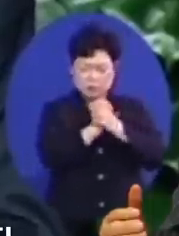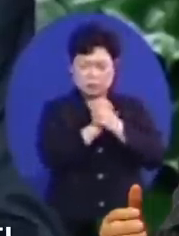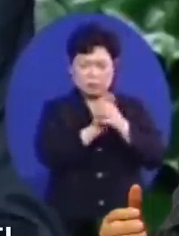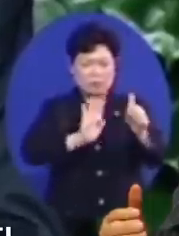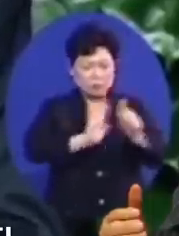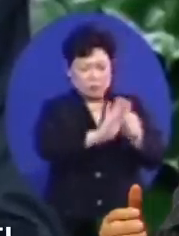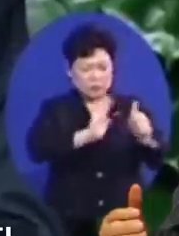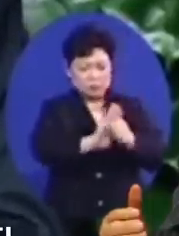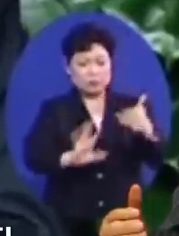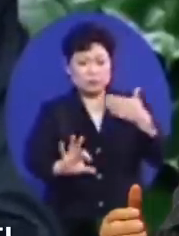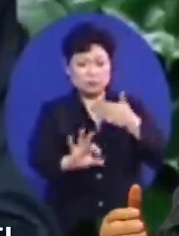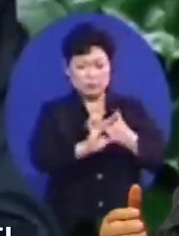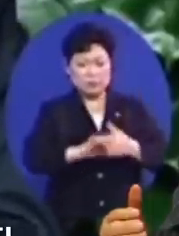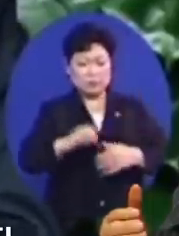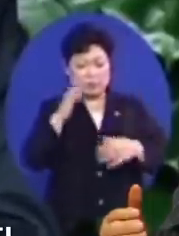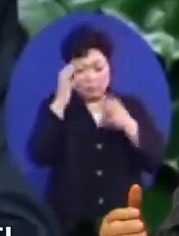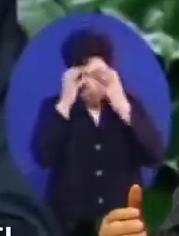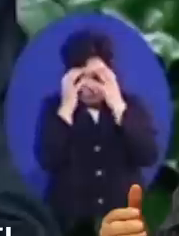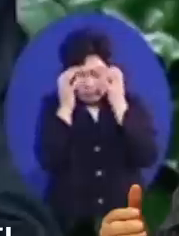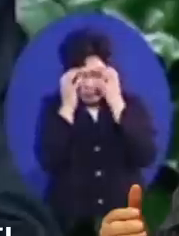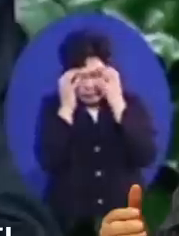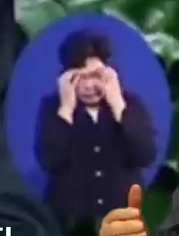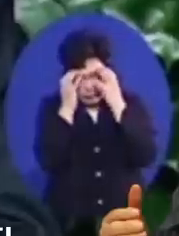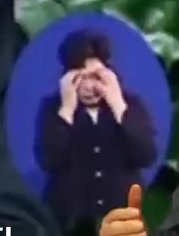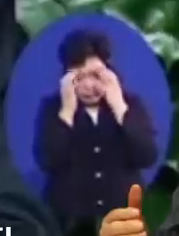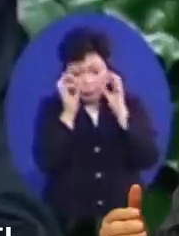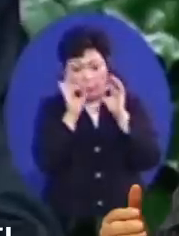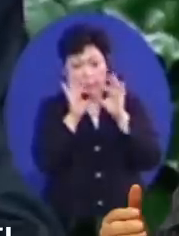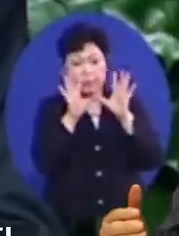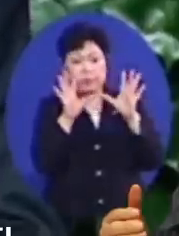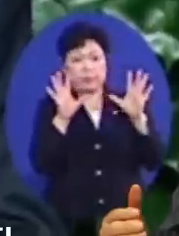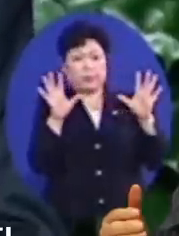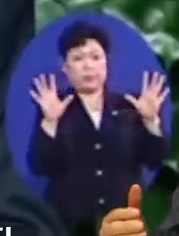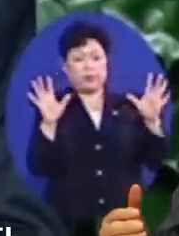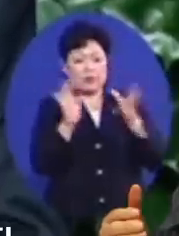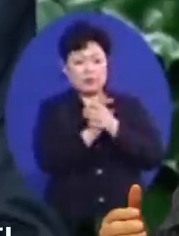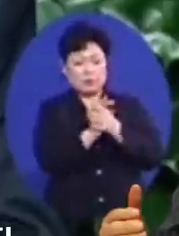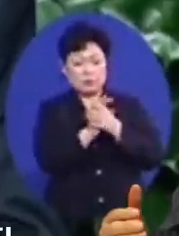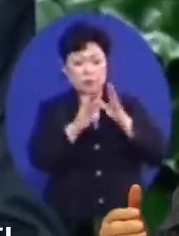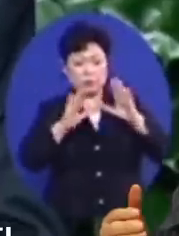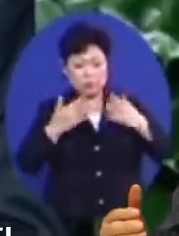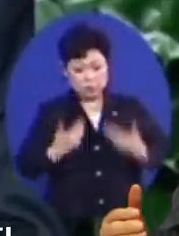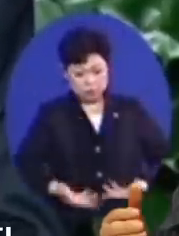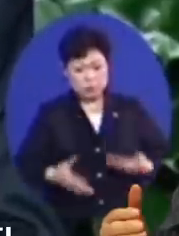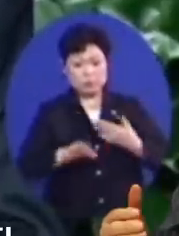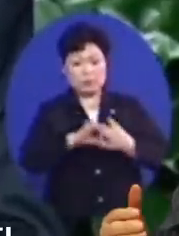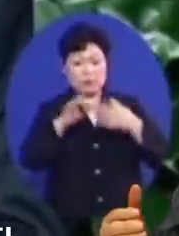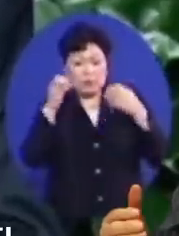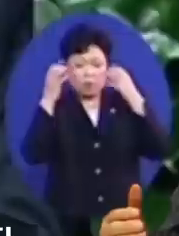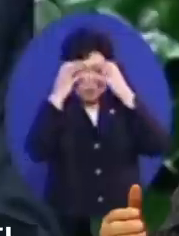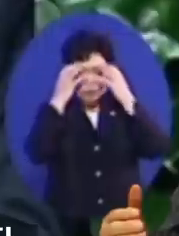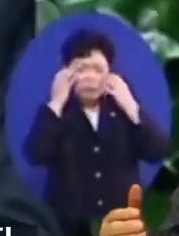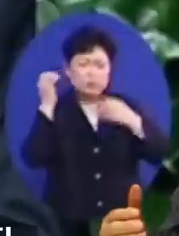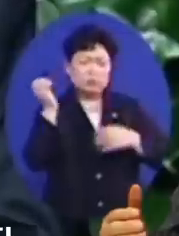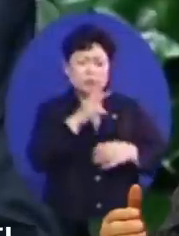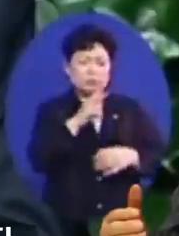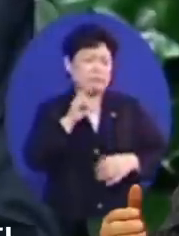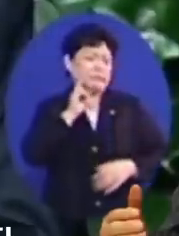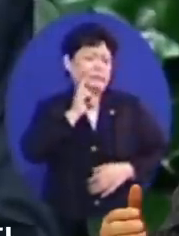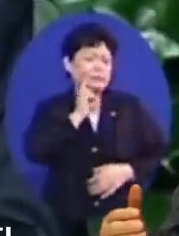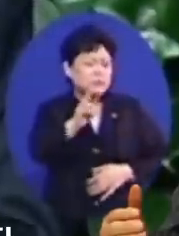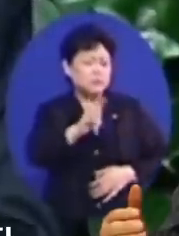하면 그렇게 고통스럽던 고통이 싹 사라지다가 중부 기도를 거치면 고통이 또 말할 수 없이 다가온다는